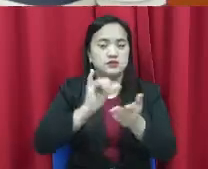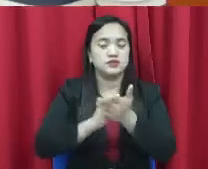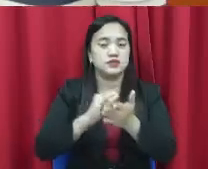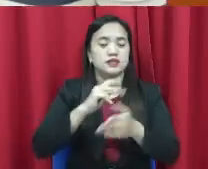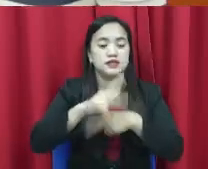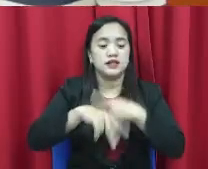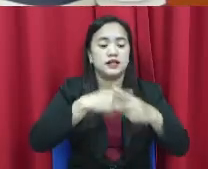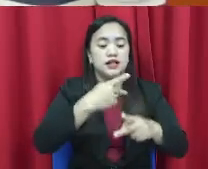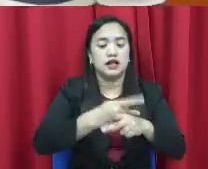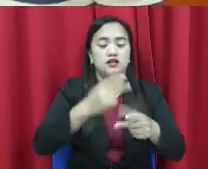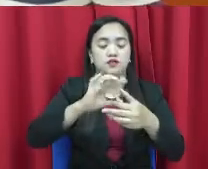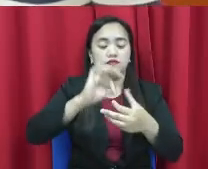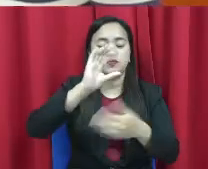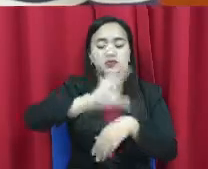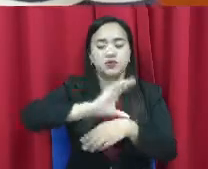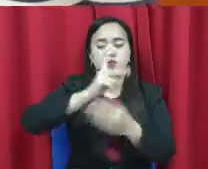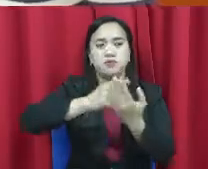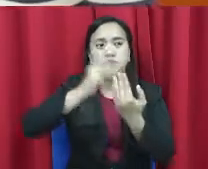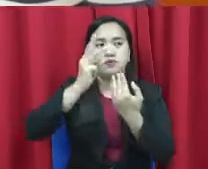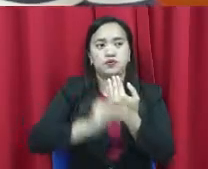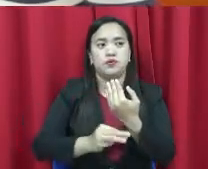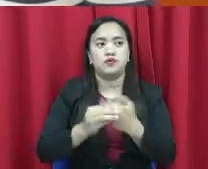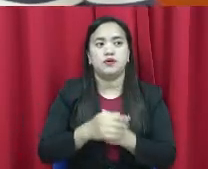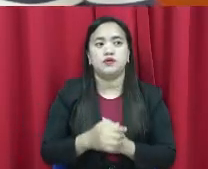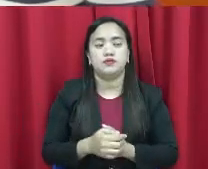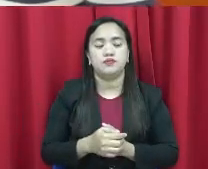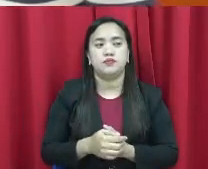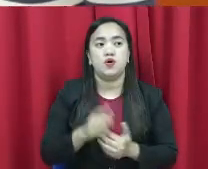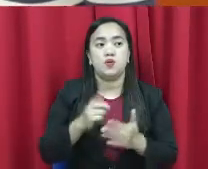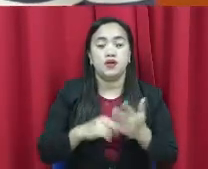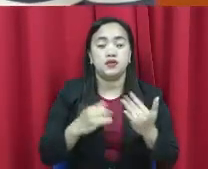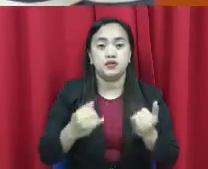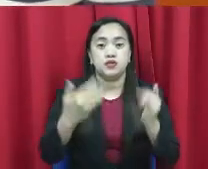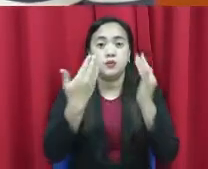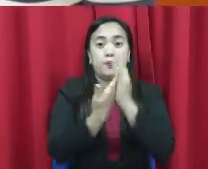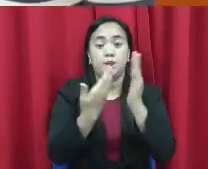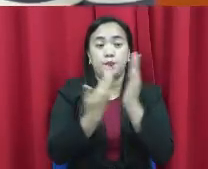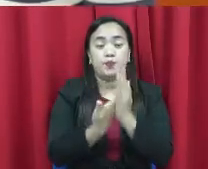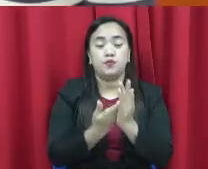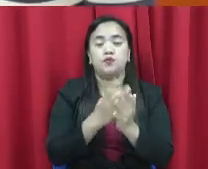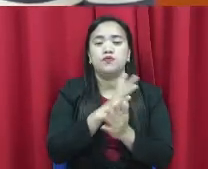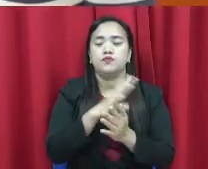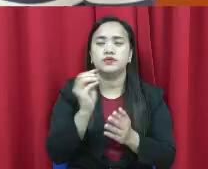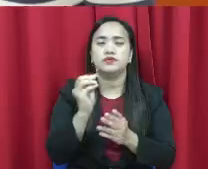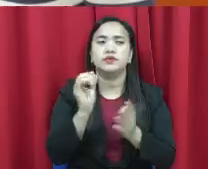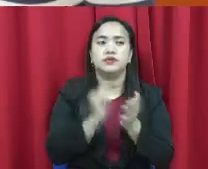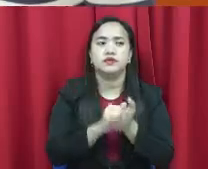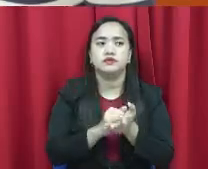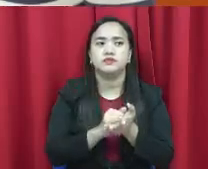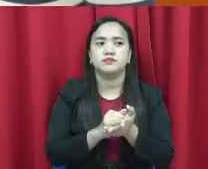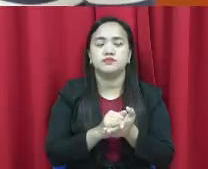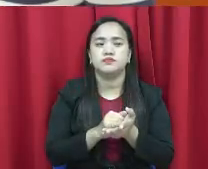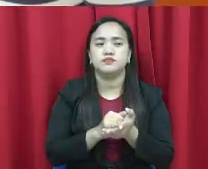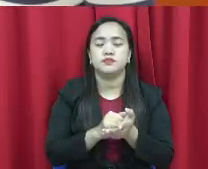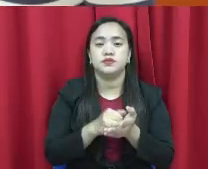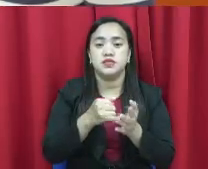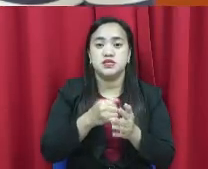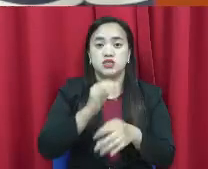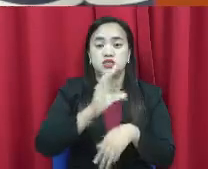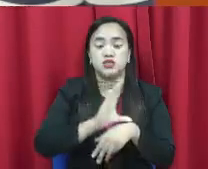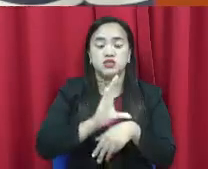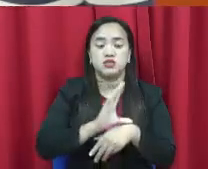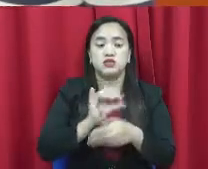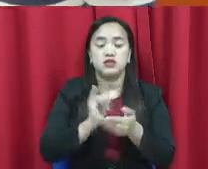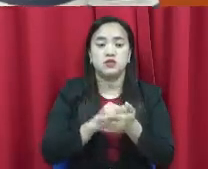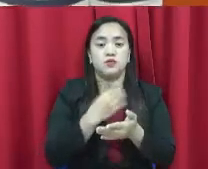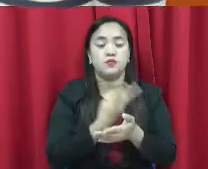ganito kaya nga tutto sabi ng ni Pastor So ano ang ebidensya at magpapatunay na na itong simbahang mayroon